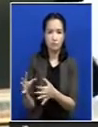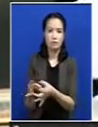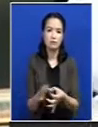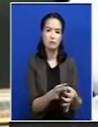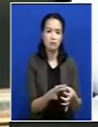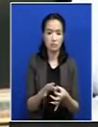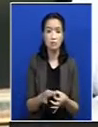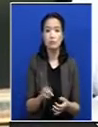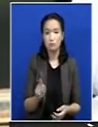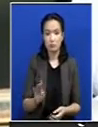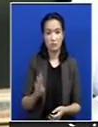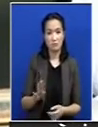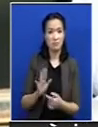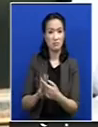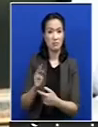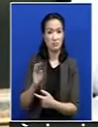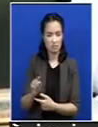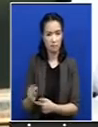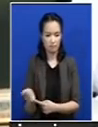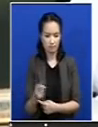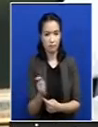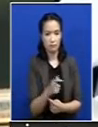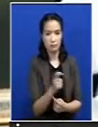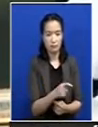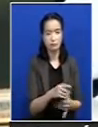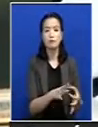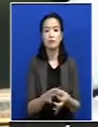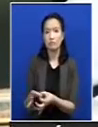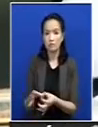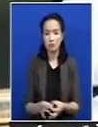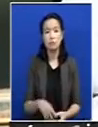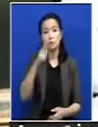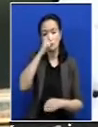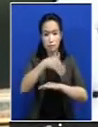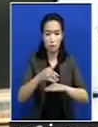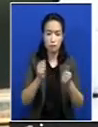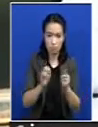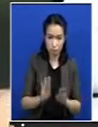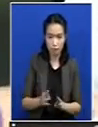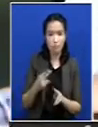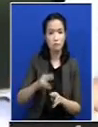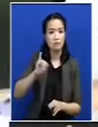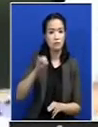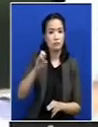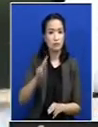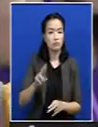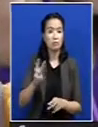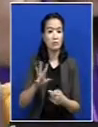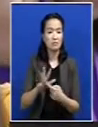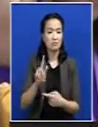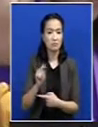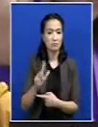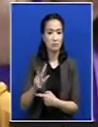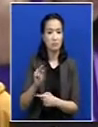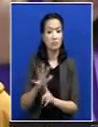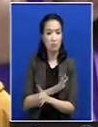าแพลเน็ตไปรับจ้างต่อด้วยด้านวิศวกรของเมกาแพลเน็ตเองคือคุณจิรวัฒน์วันนี้เดินทางไปพร้อมกับทนาย